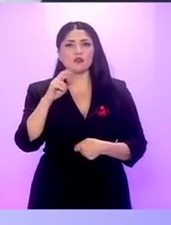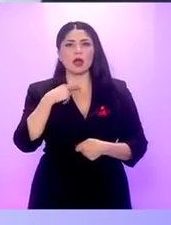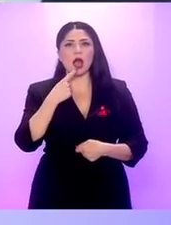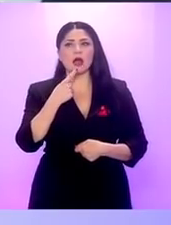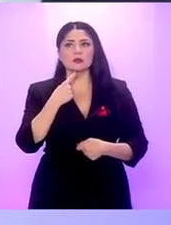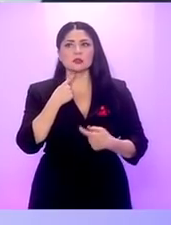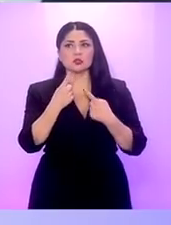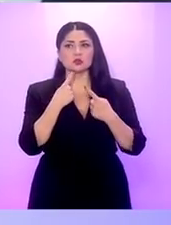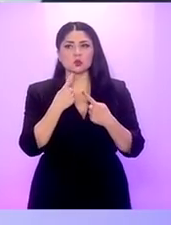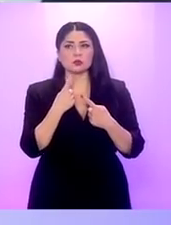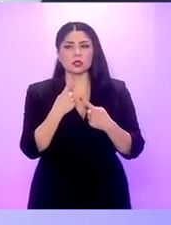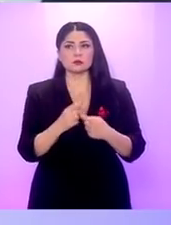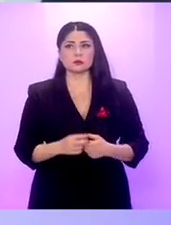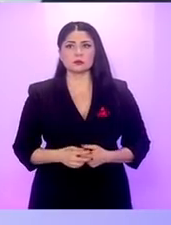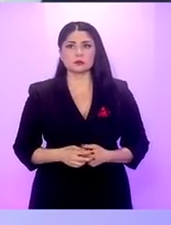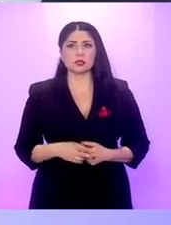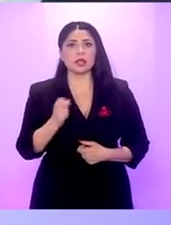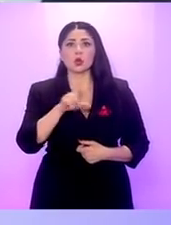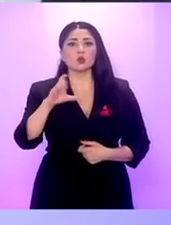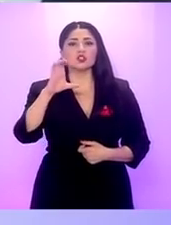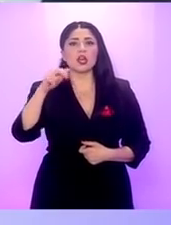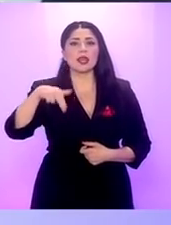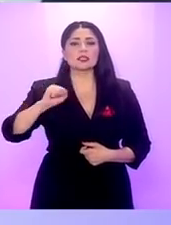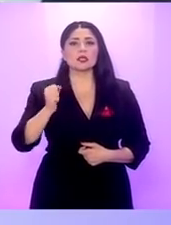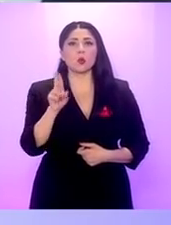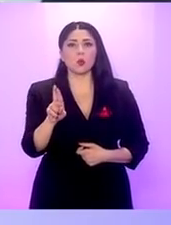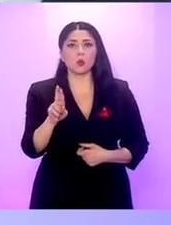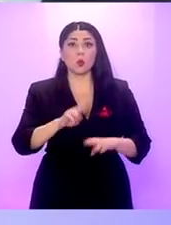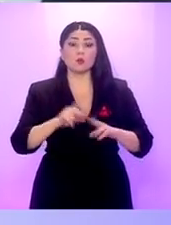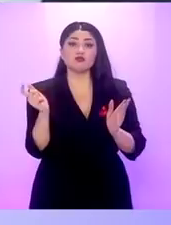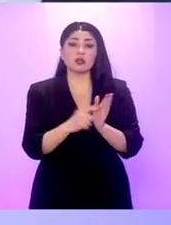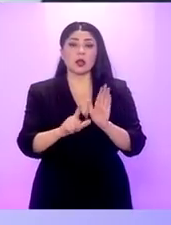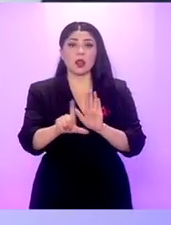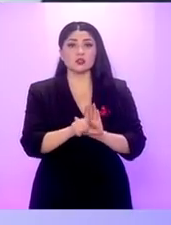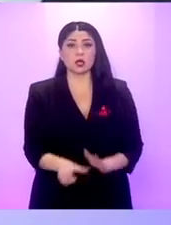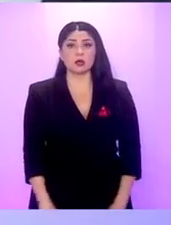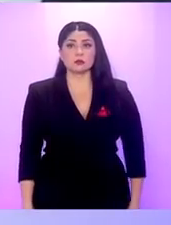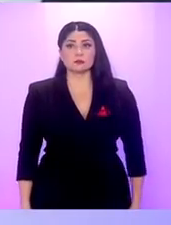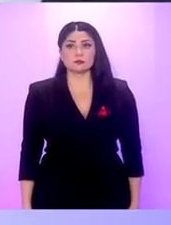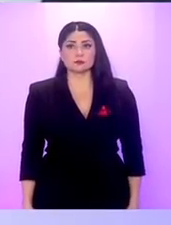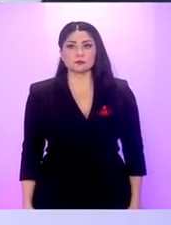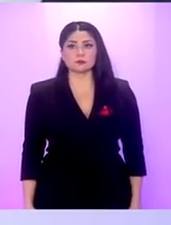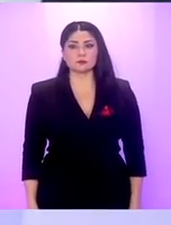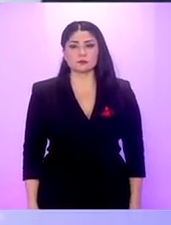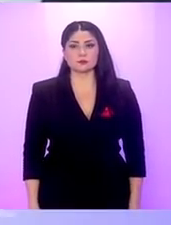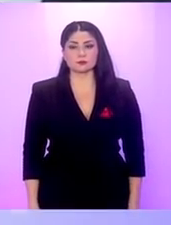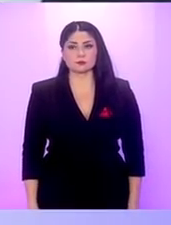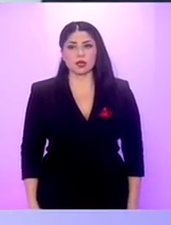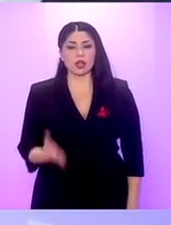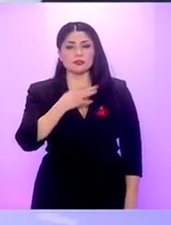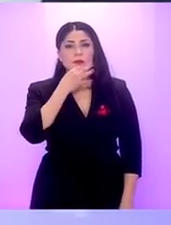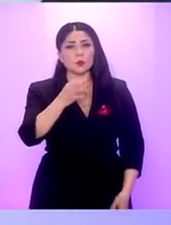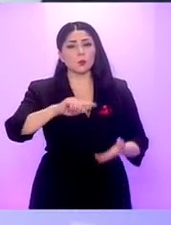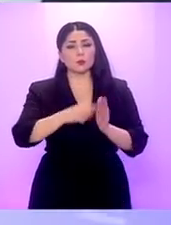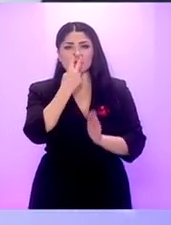ordin într-o companie selectă, dar nu în CNTU, așa cum cere legea. Aș vrea să ne mai spuneți